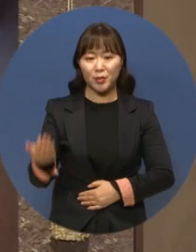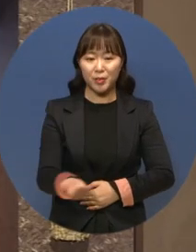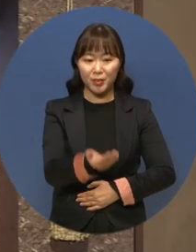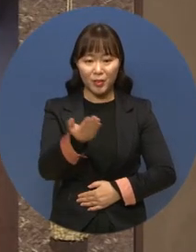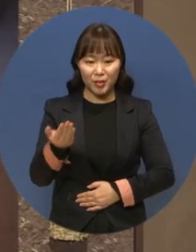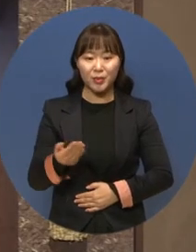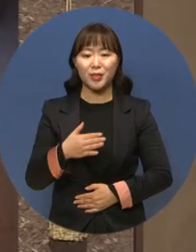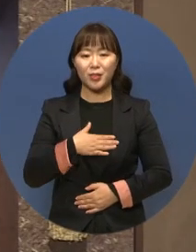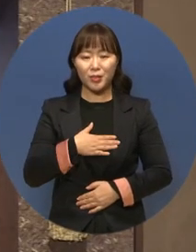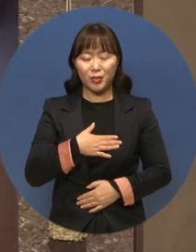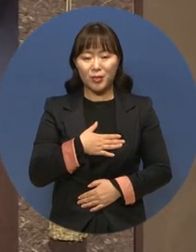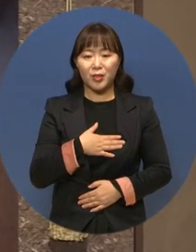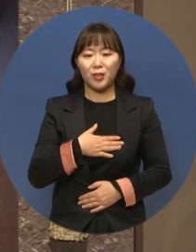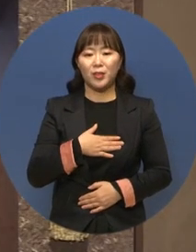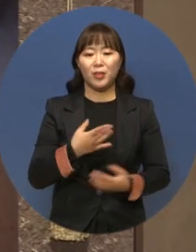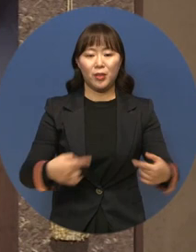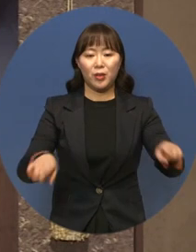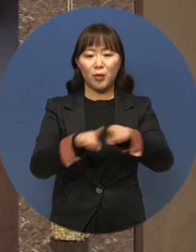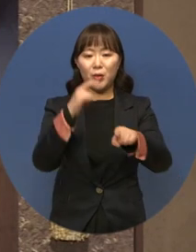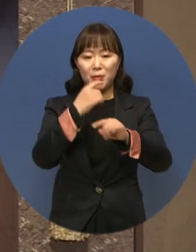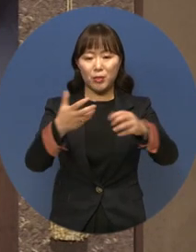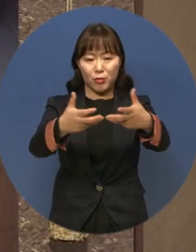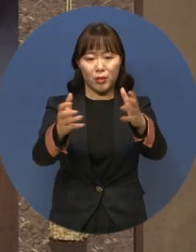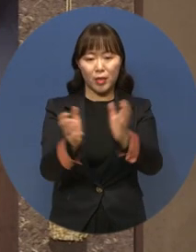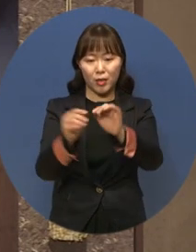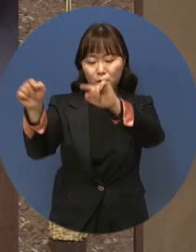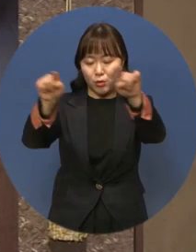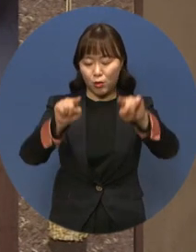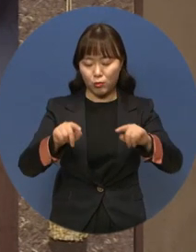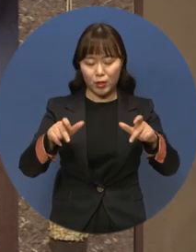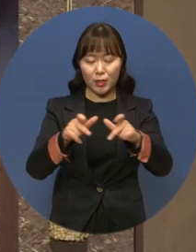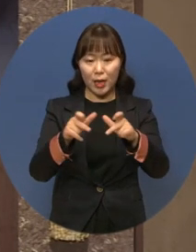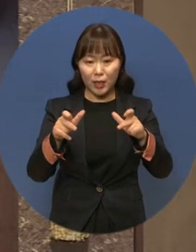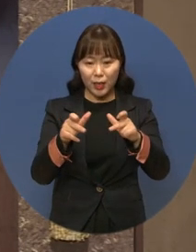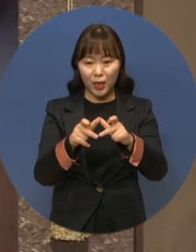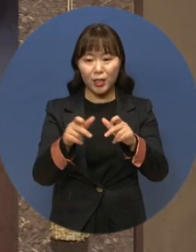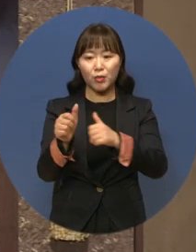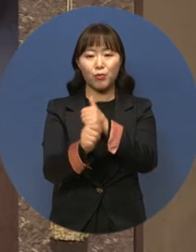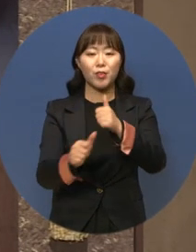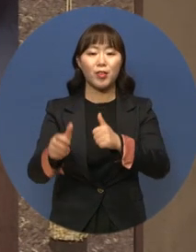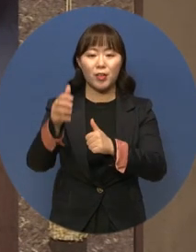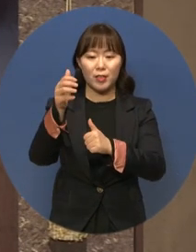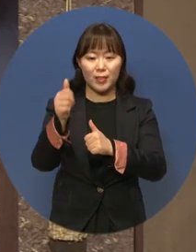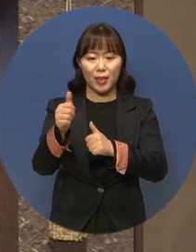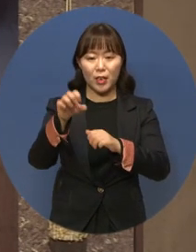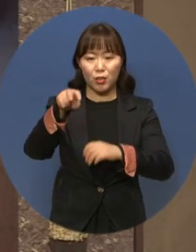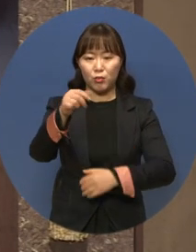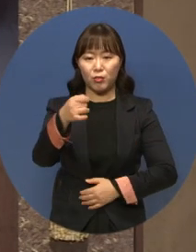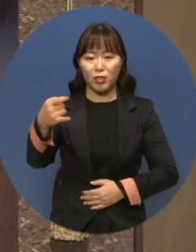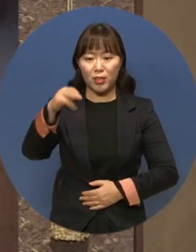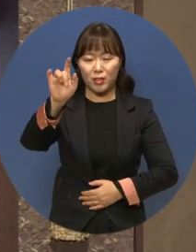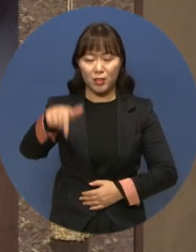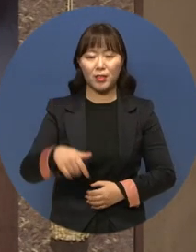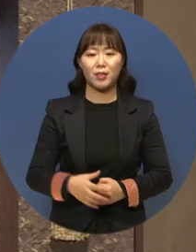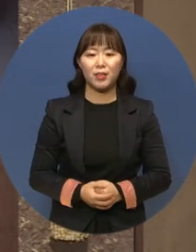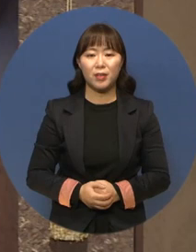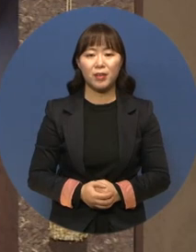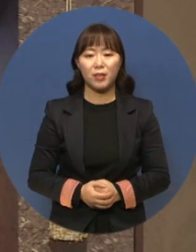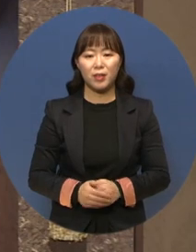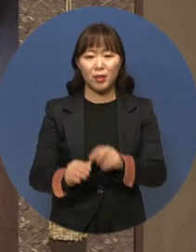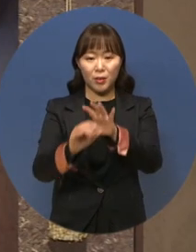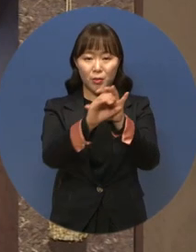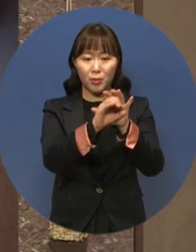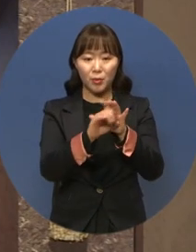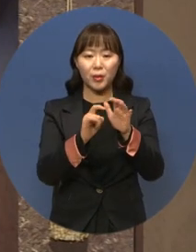여러분. 저는 더불어민주당 전국장애인위원장 윤희식이라고 그랬습니다.